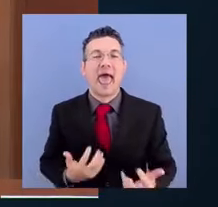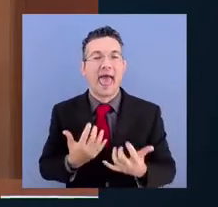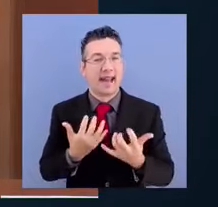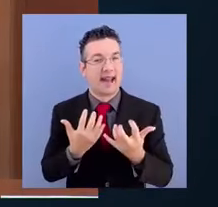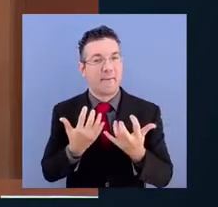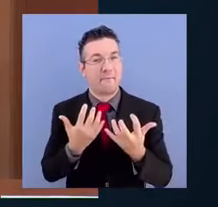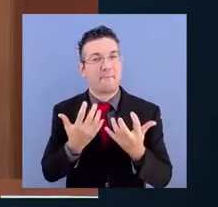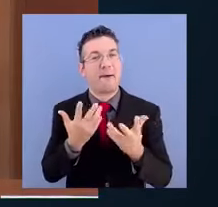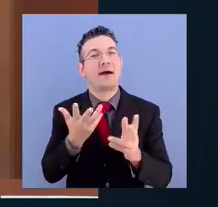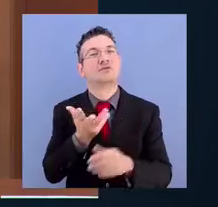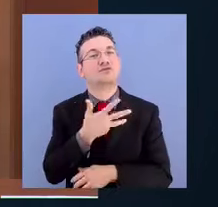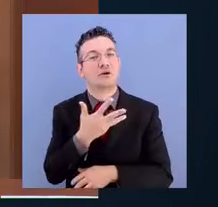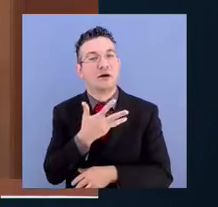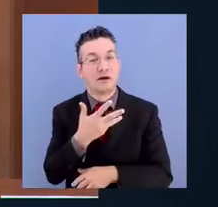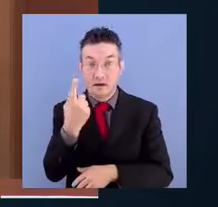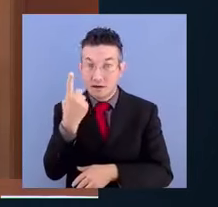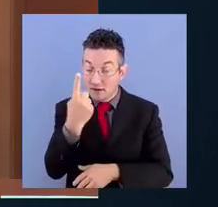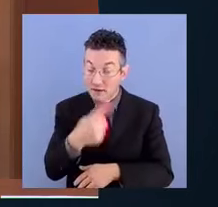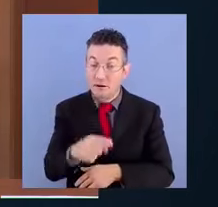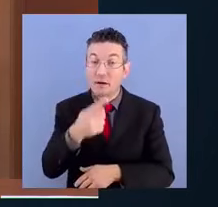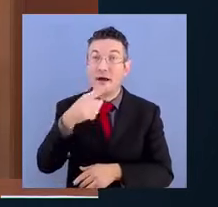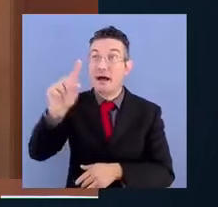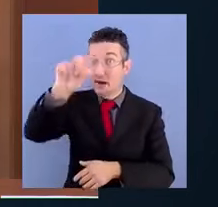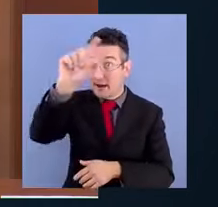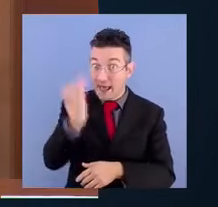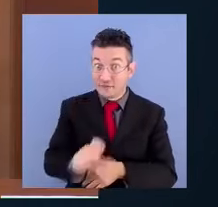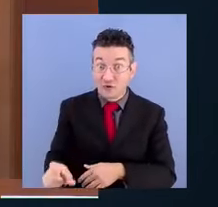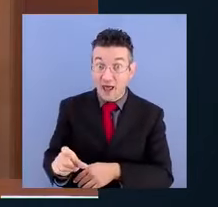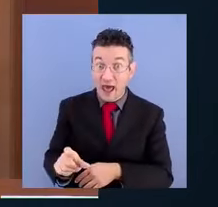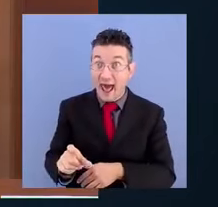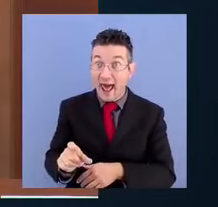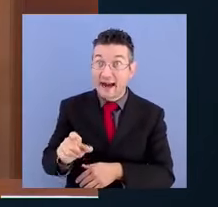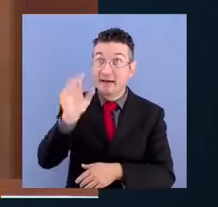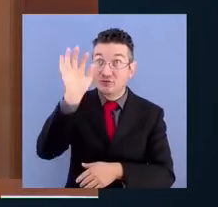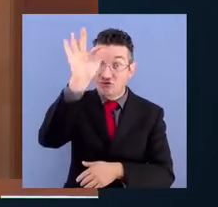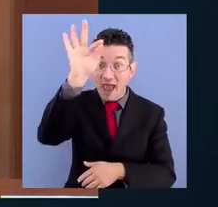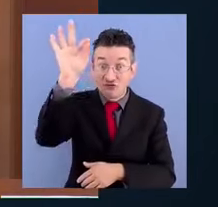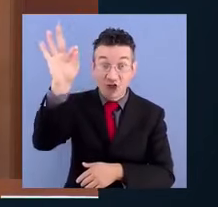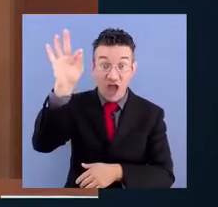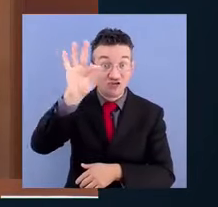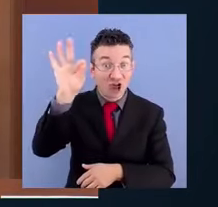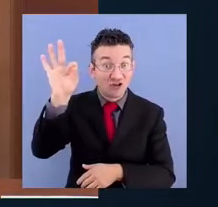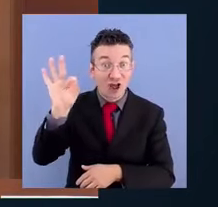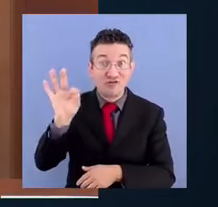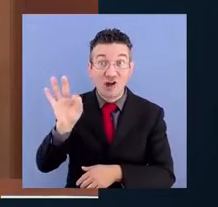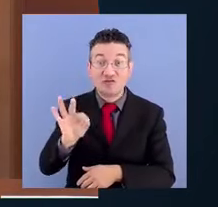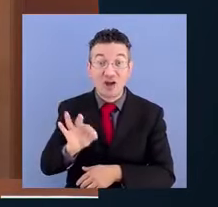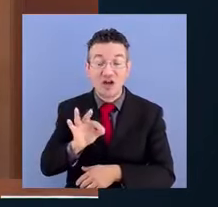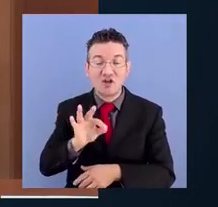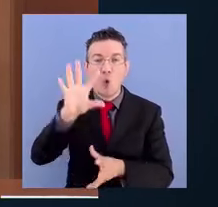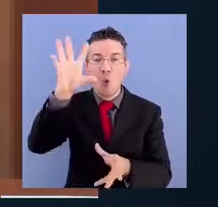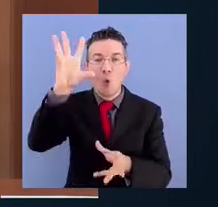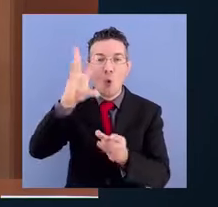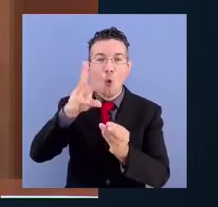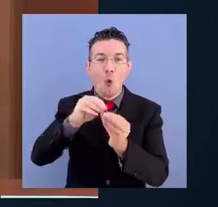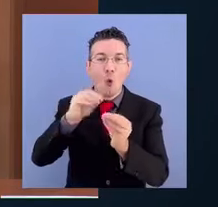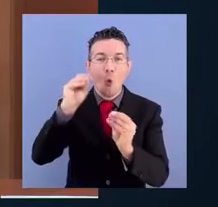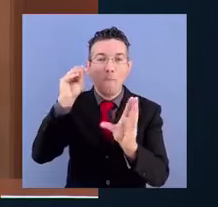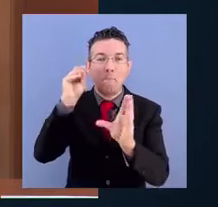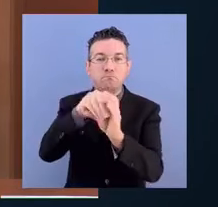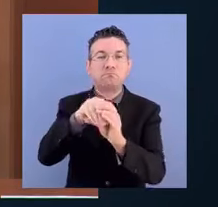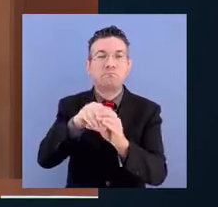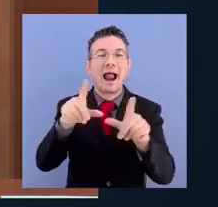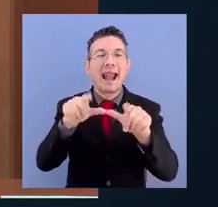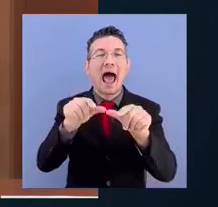pubblico sia domestico che internazionale ce l'abbiamo vuol dire in dimensione territoriale più ridotta nel lazio quindi è sicuramente